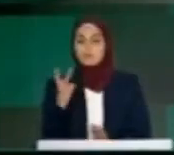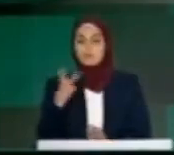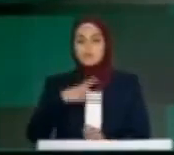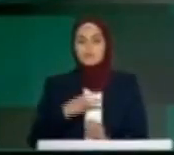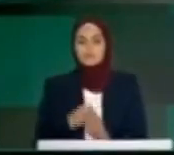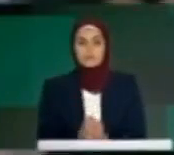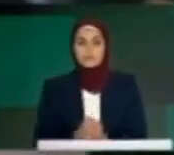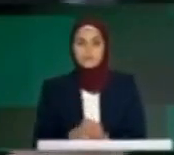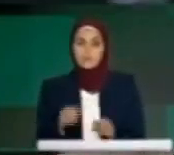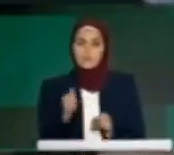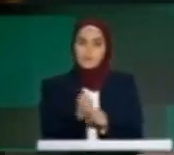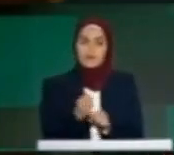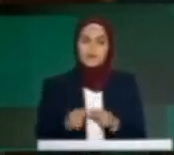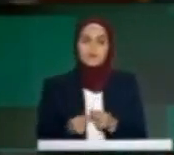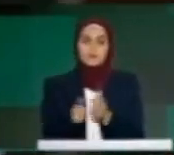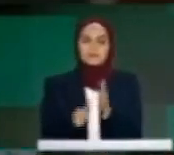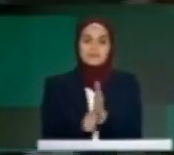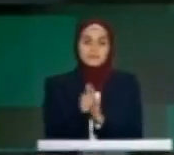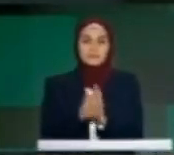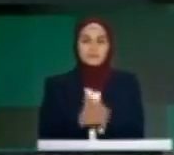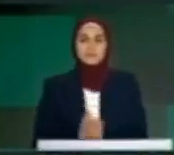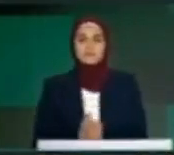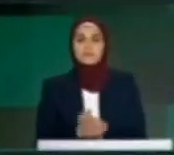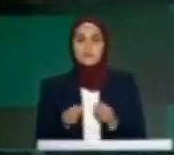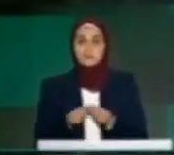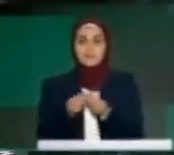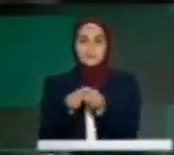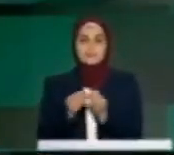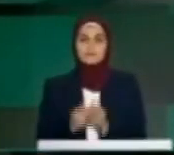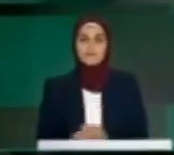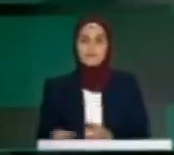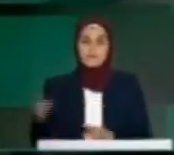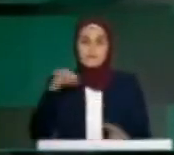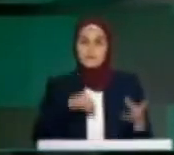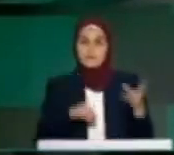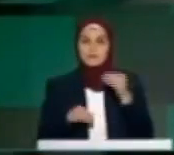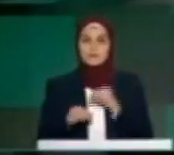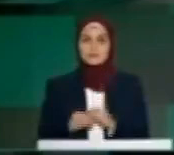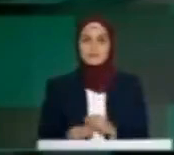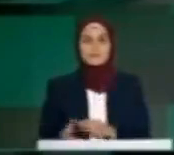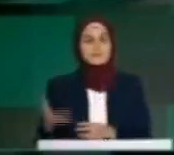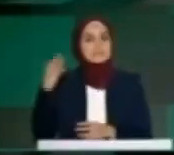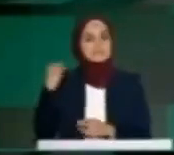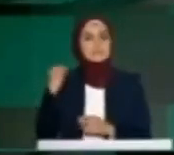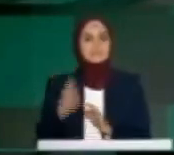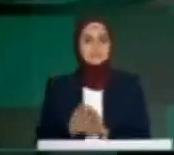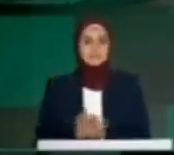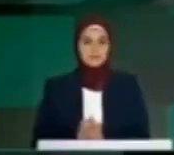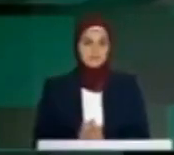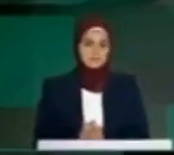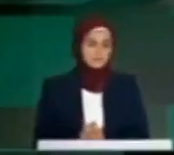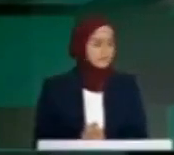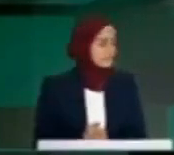مجال التنميه والاغاثه الانسانيه واضحه عمليه الانسانيه في كثير من الدول